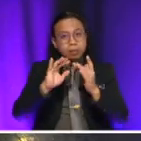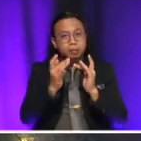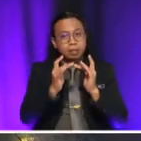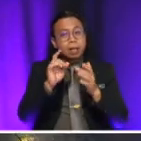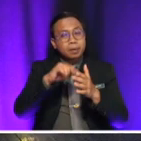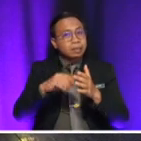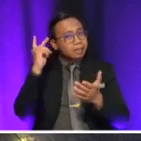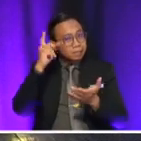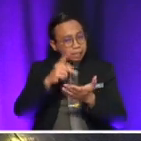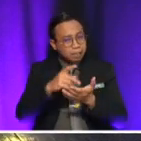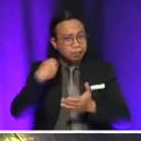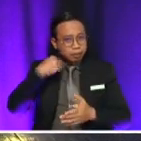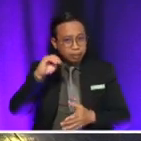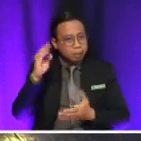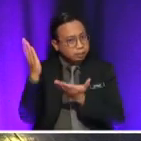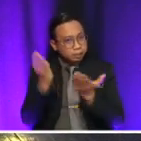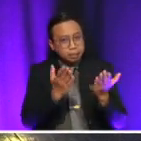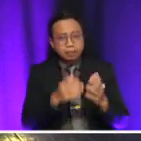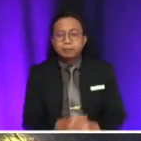kita perkenalkan mereka